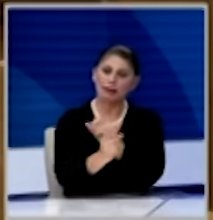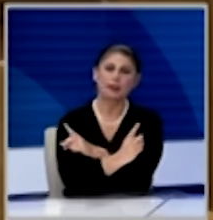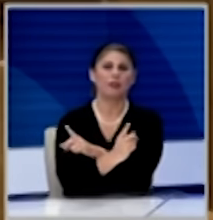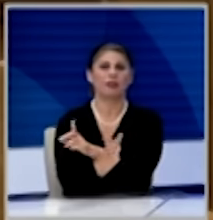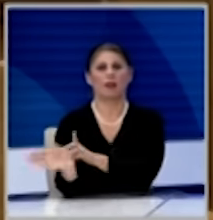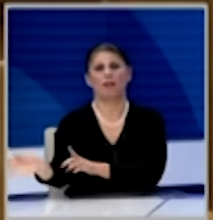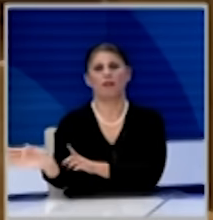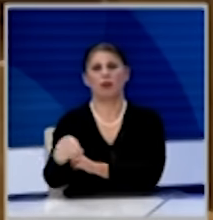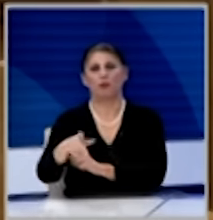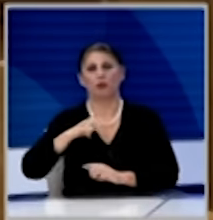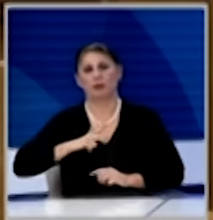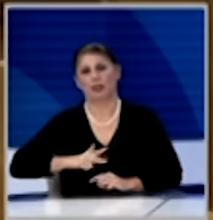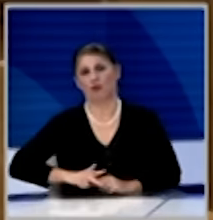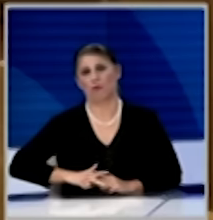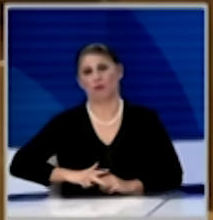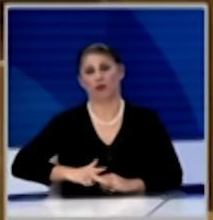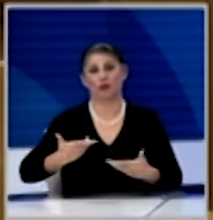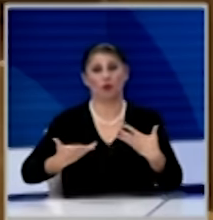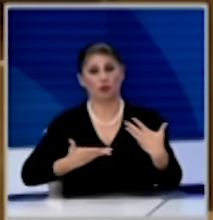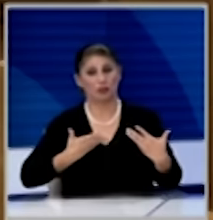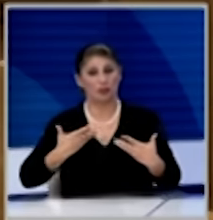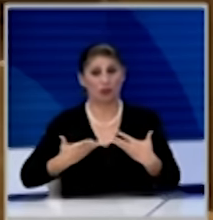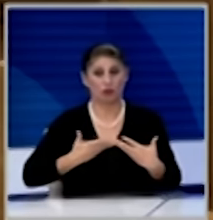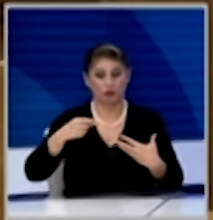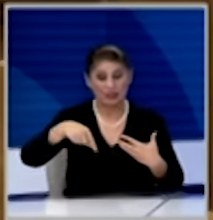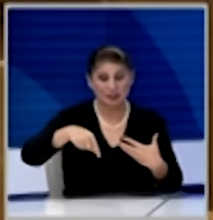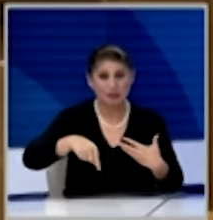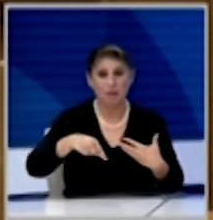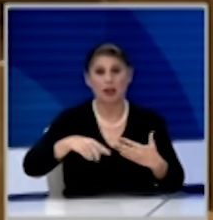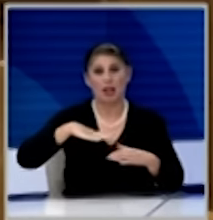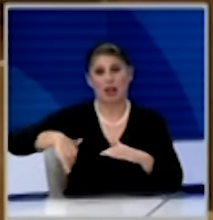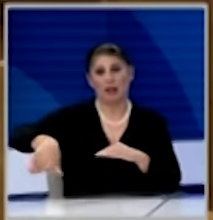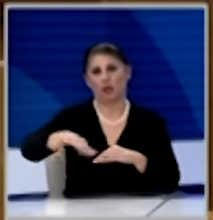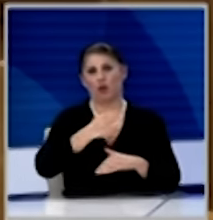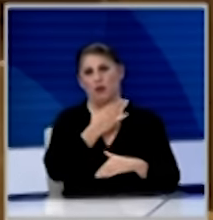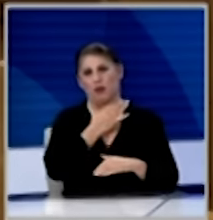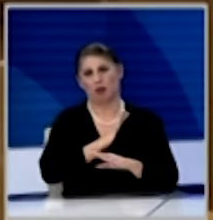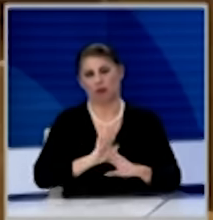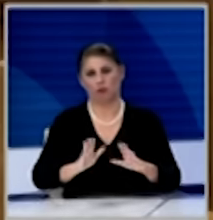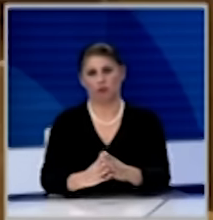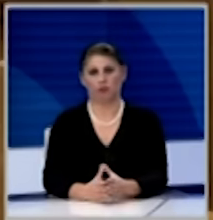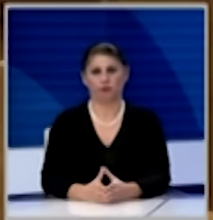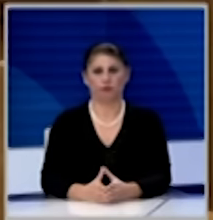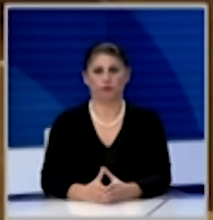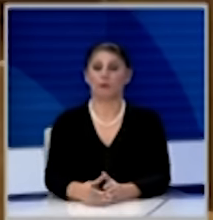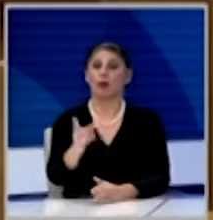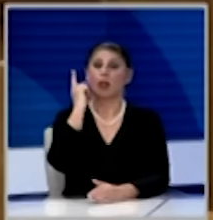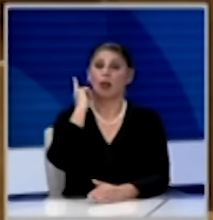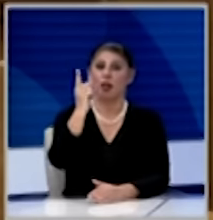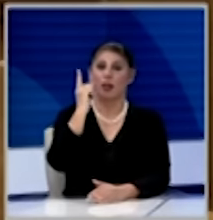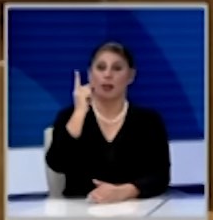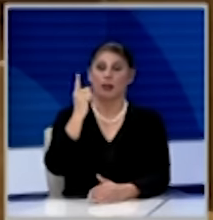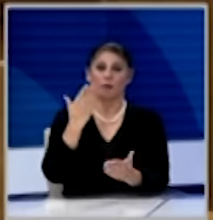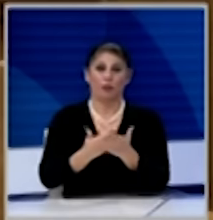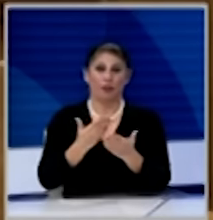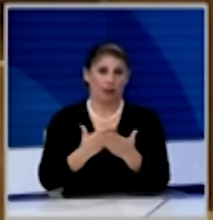αυτή της ικανοποίησης των σύγχρονων σημερινών λαϊκών αναγκών ένα πράγμα λοιπόν αποδεικνύεται